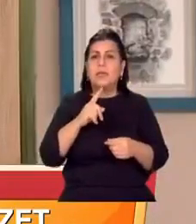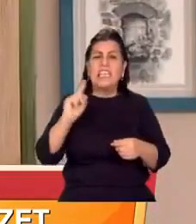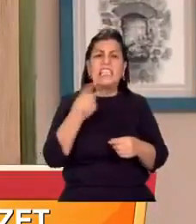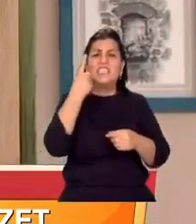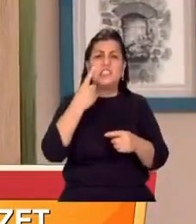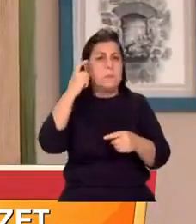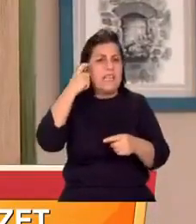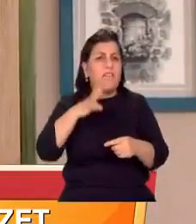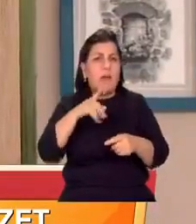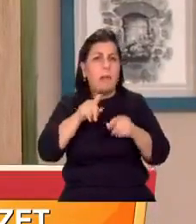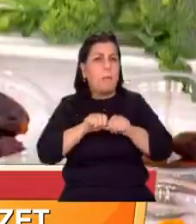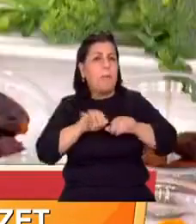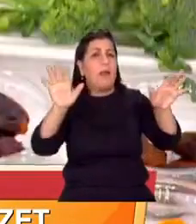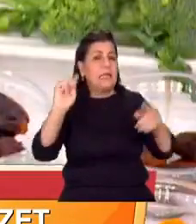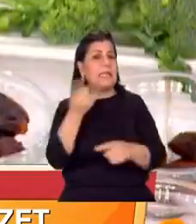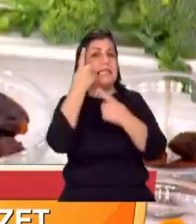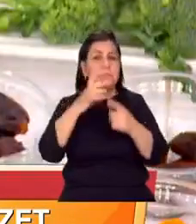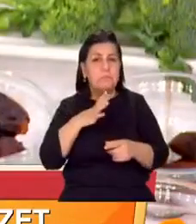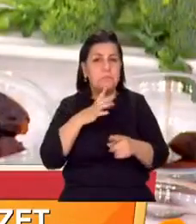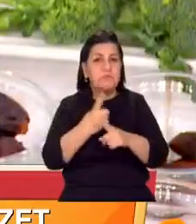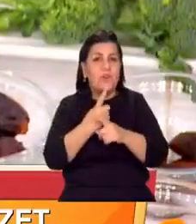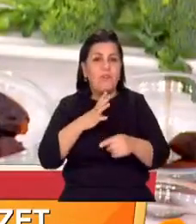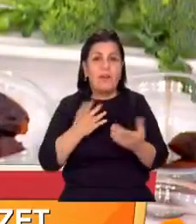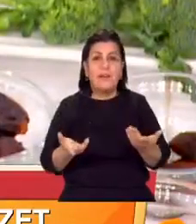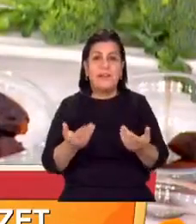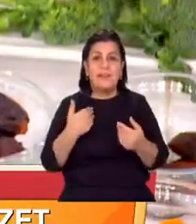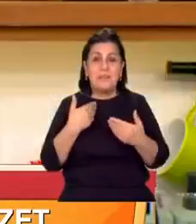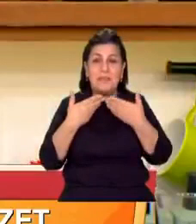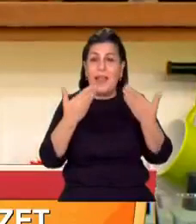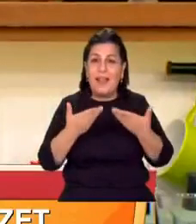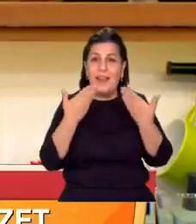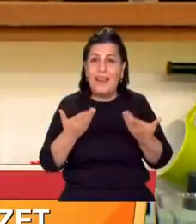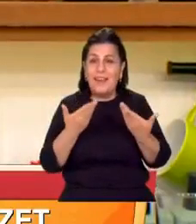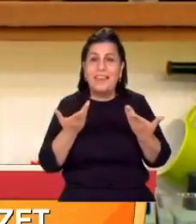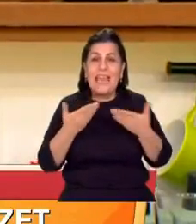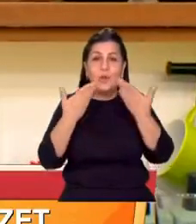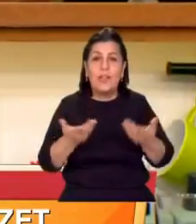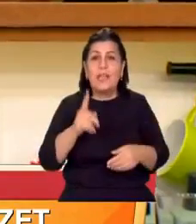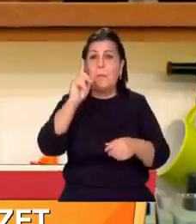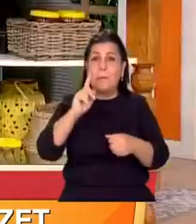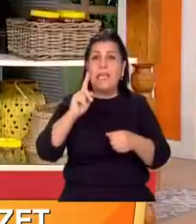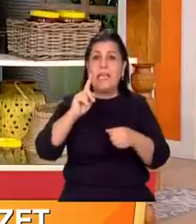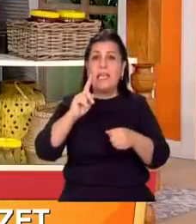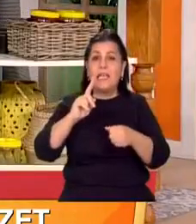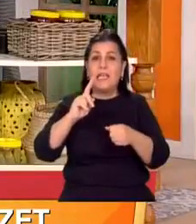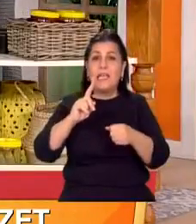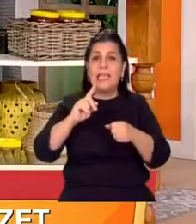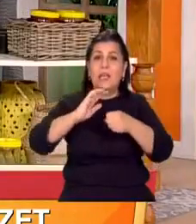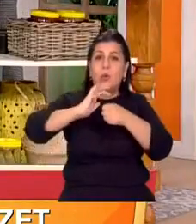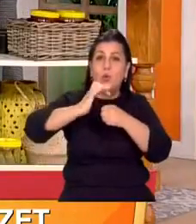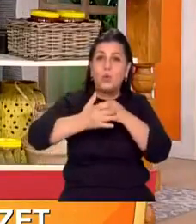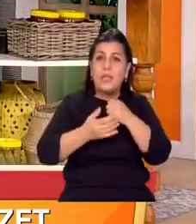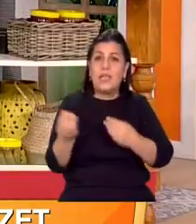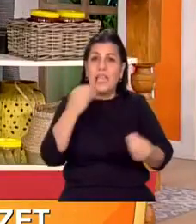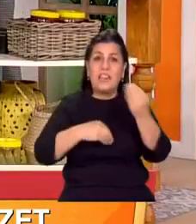paylaşacağım yaş için söylemek istersiniz ya bir ülkede yedikleri bir